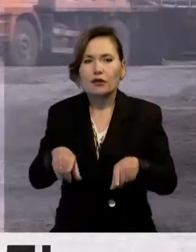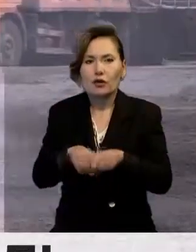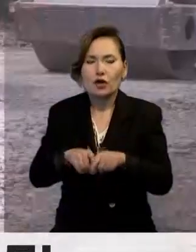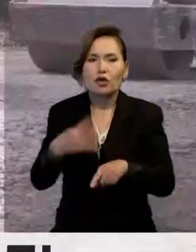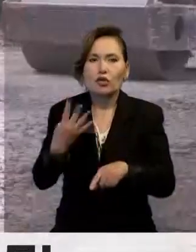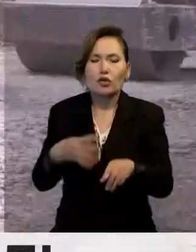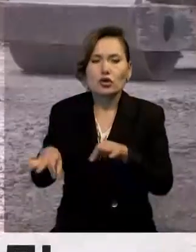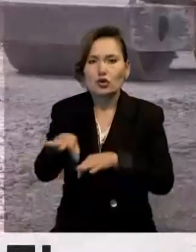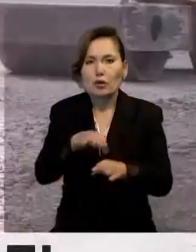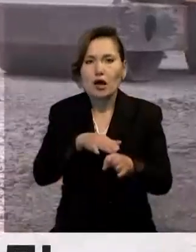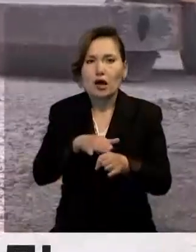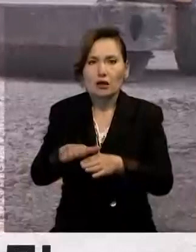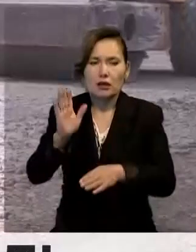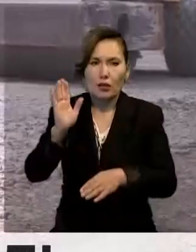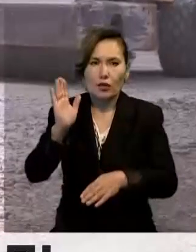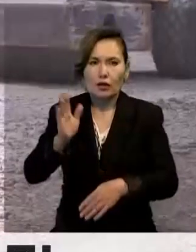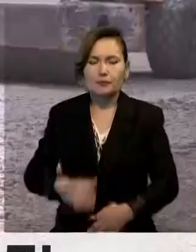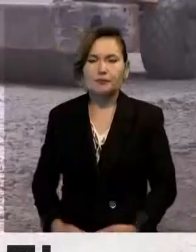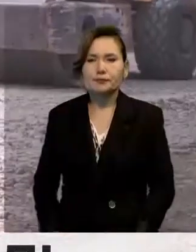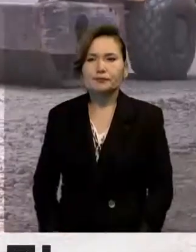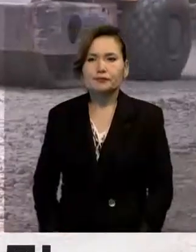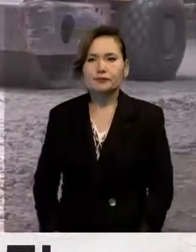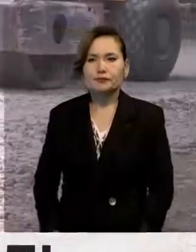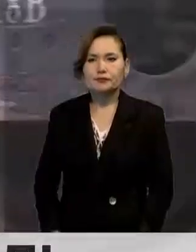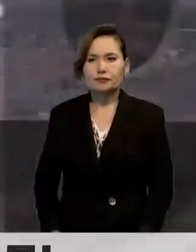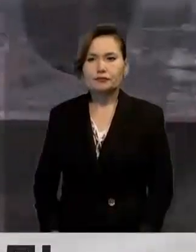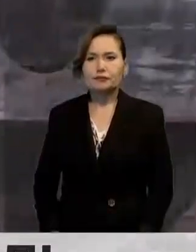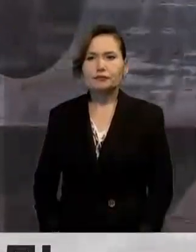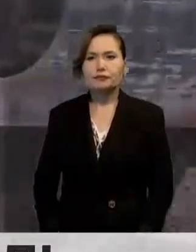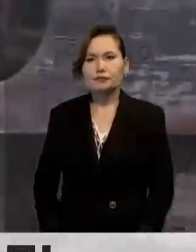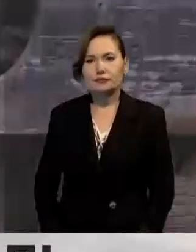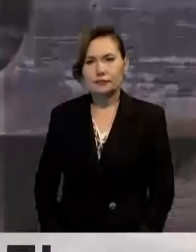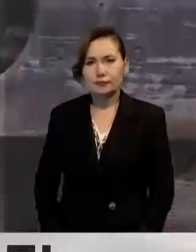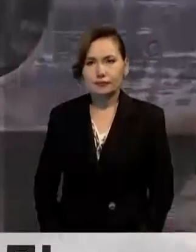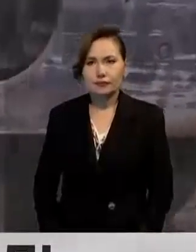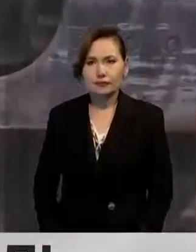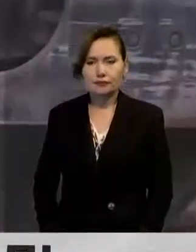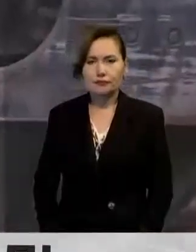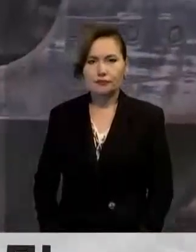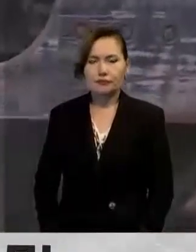4 жоба жүзеге асырылмақ. Жандос Жұмабек, Ербол Тәбіш, Қуаныш Әбуов, Хабар 24, Түркістан облысы.